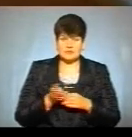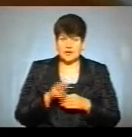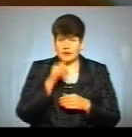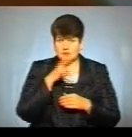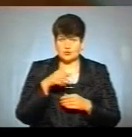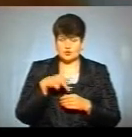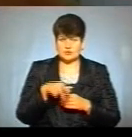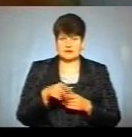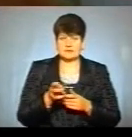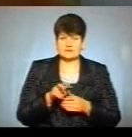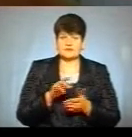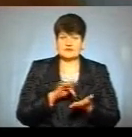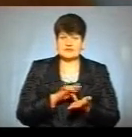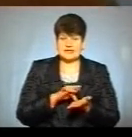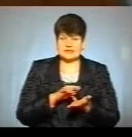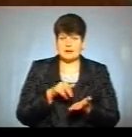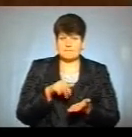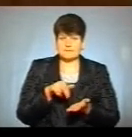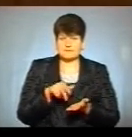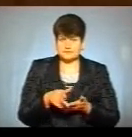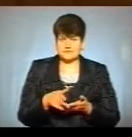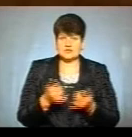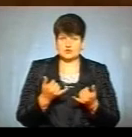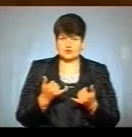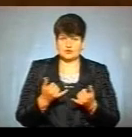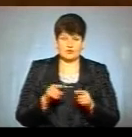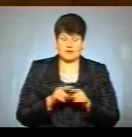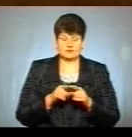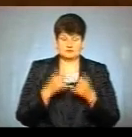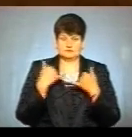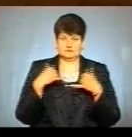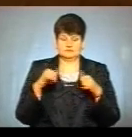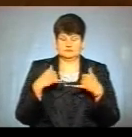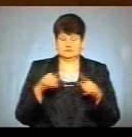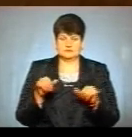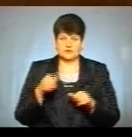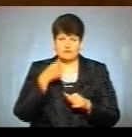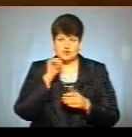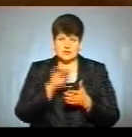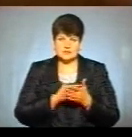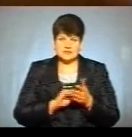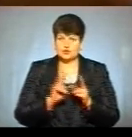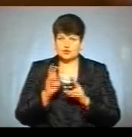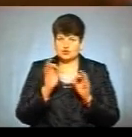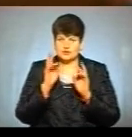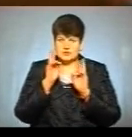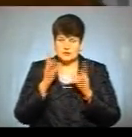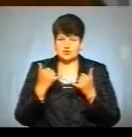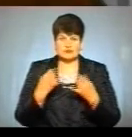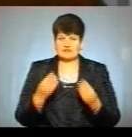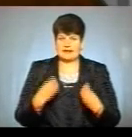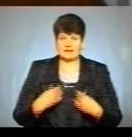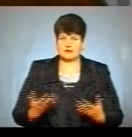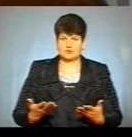ходити, зійшла тут в центрі і пішла сьогодні, таке як сніг на голову. Навіть такого вчора виписали рецепт, ніхто нічого не знає, сьогодні вже не